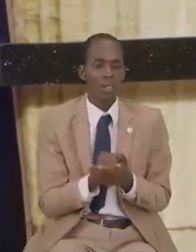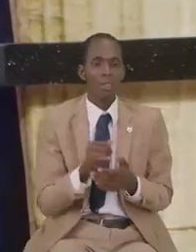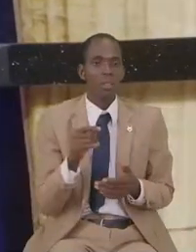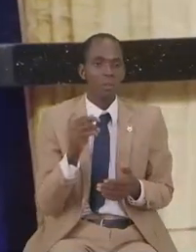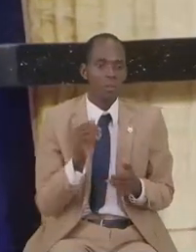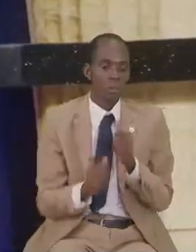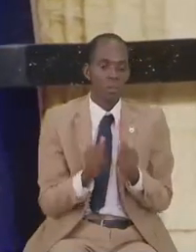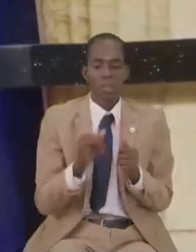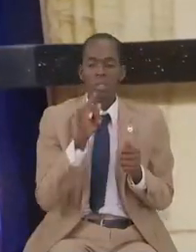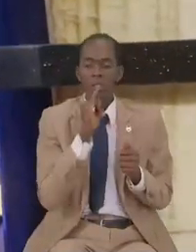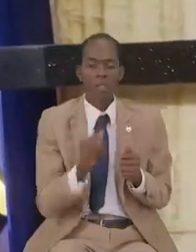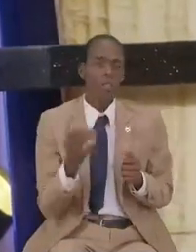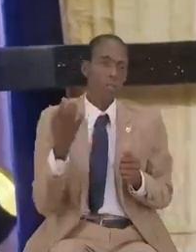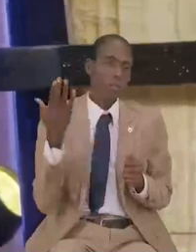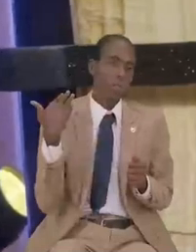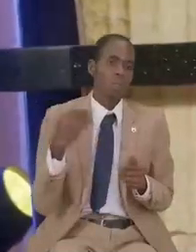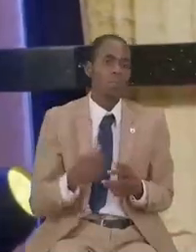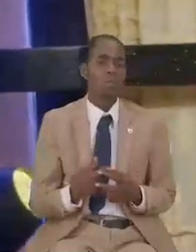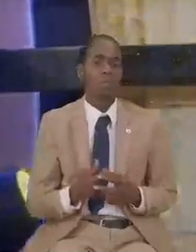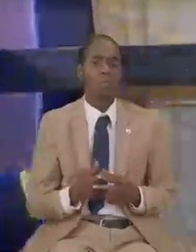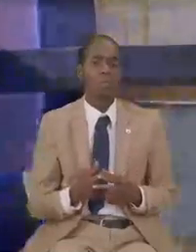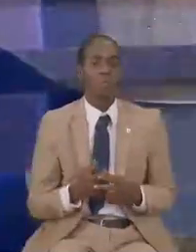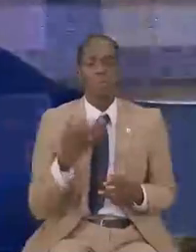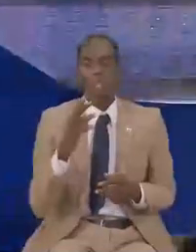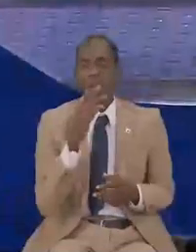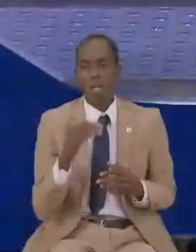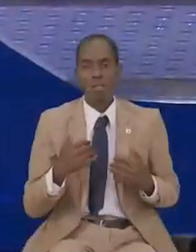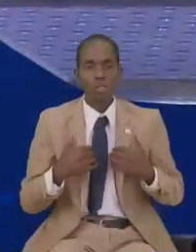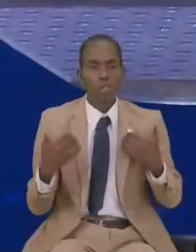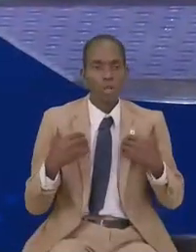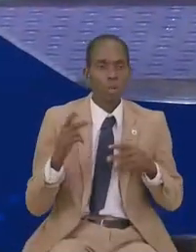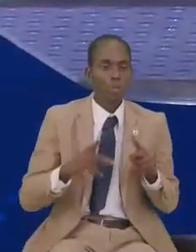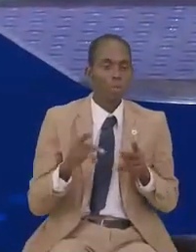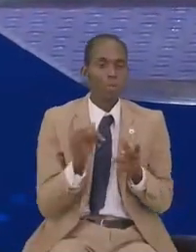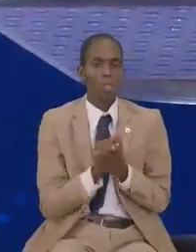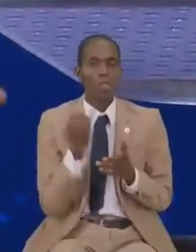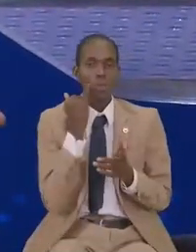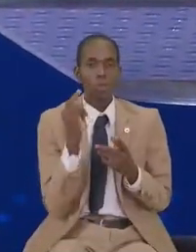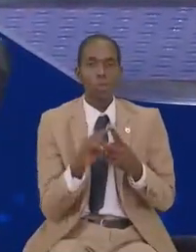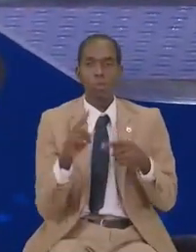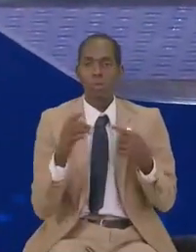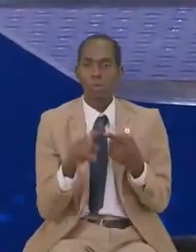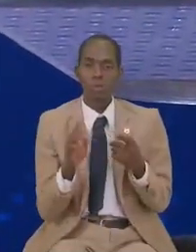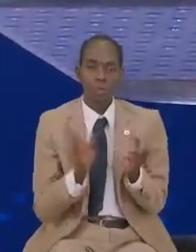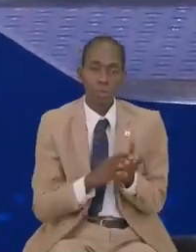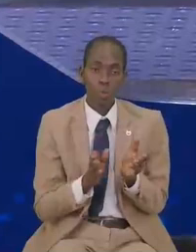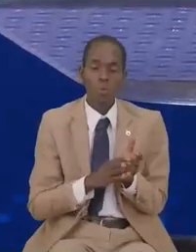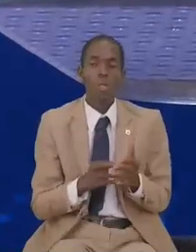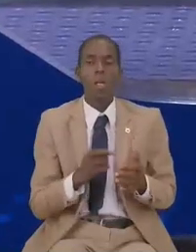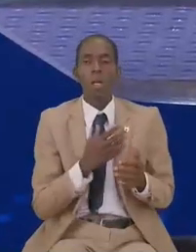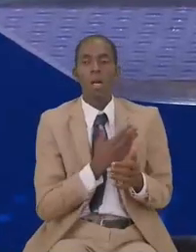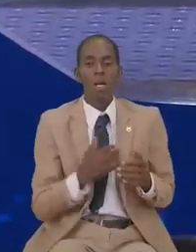cela sera avantageux pour toi. Mais voyez, Dieu ramène ce qui est passé. Il y a des gens, les jeunes hommes, les gens qui vont à l'école,